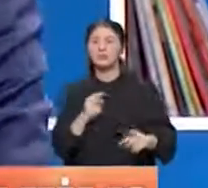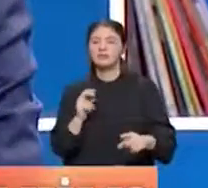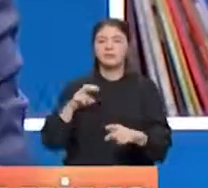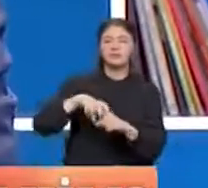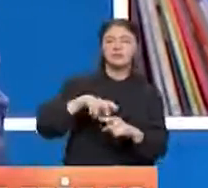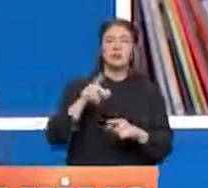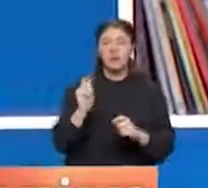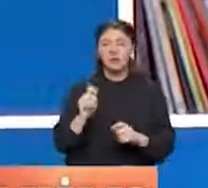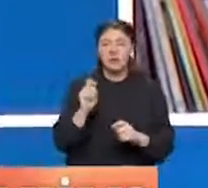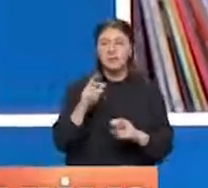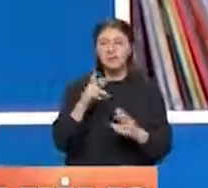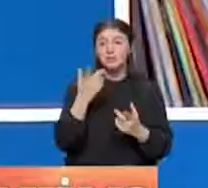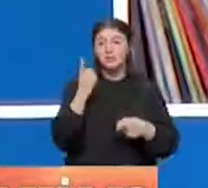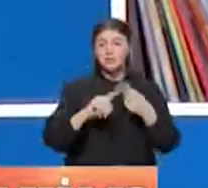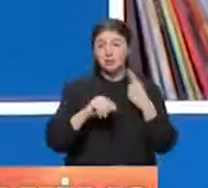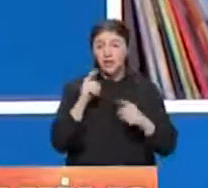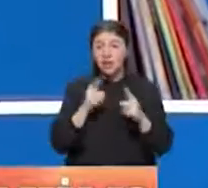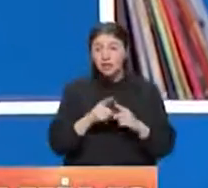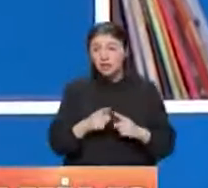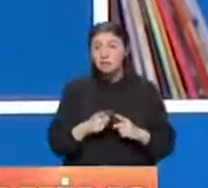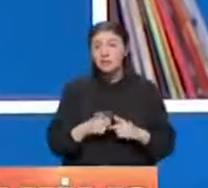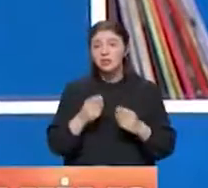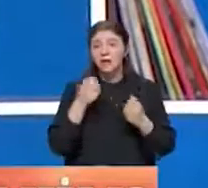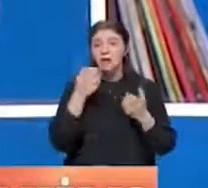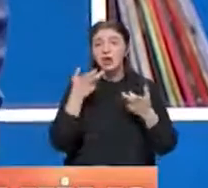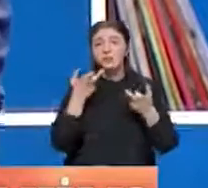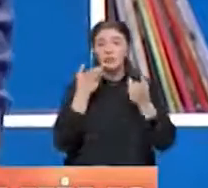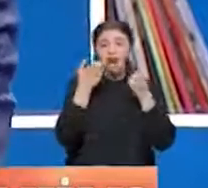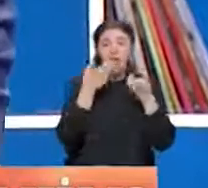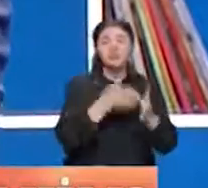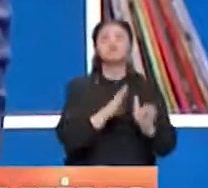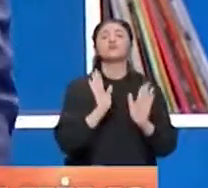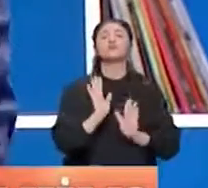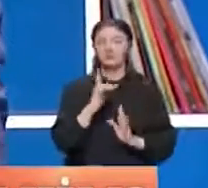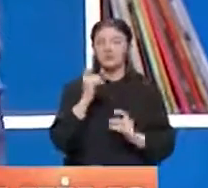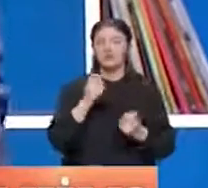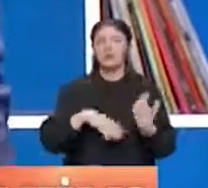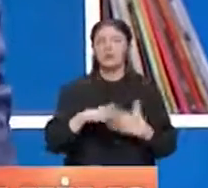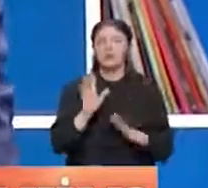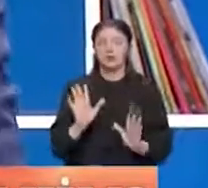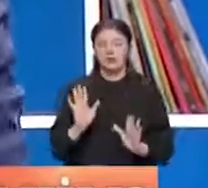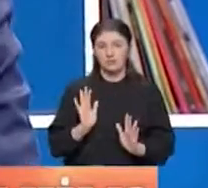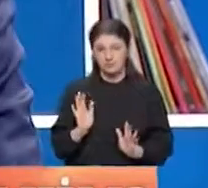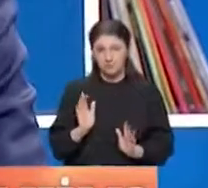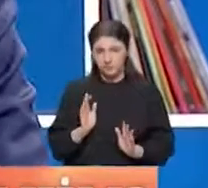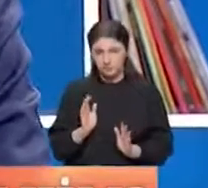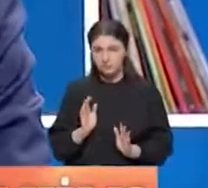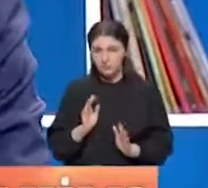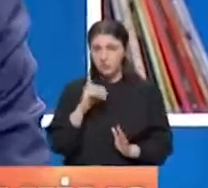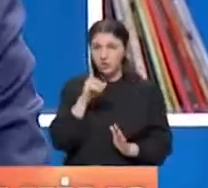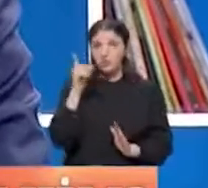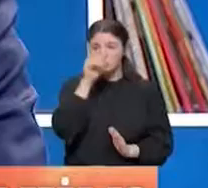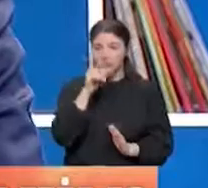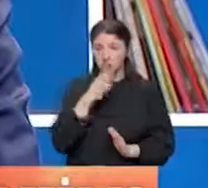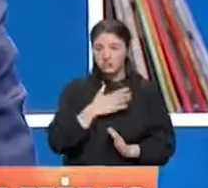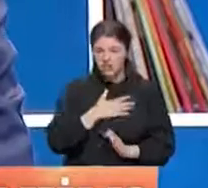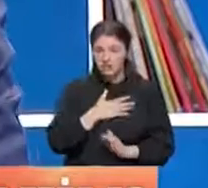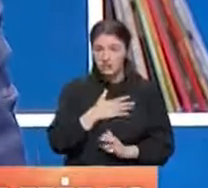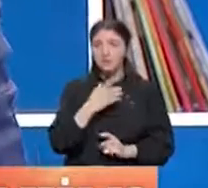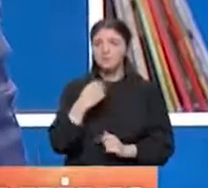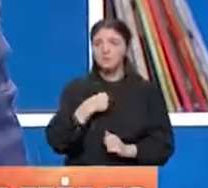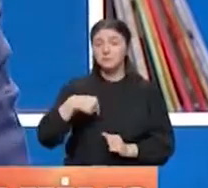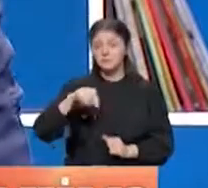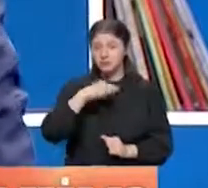oturturuz şeklindeki siyasi hesaplarına heba edilemeyecek bir durumda. Onun için